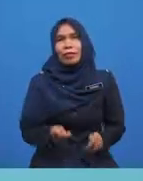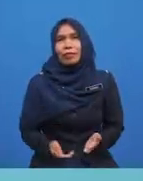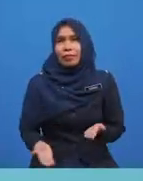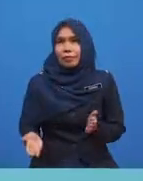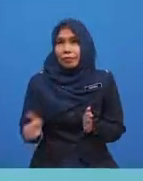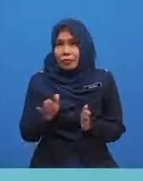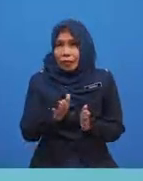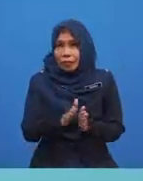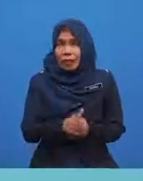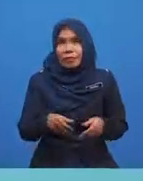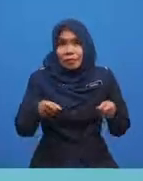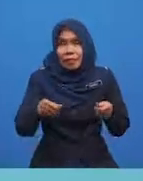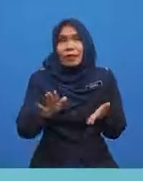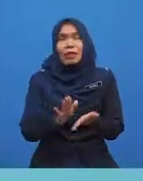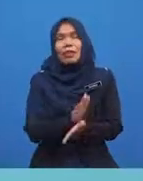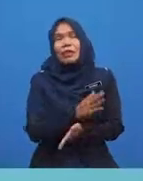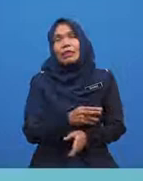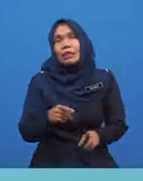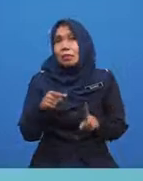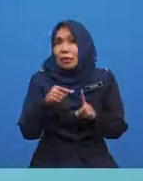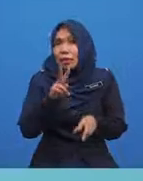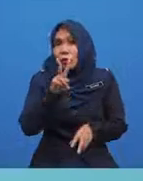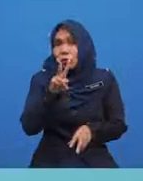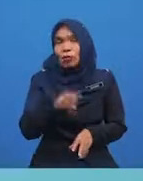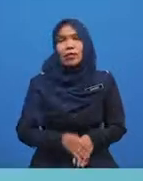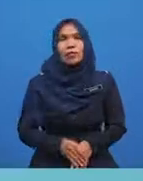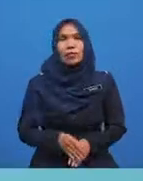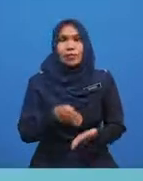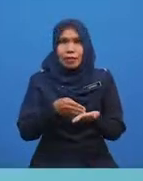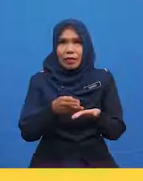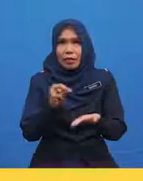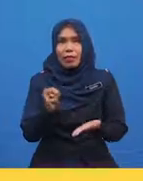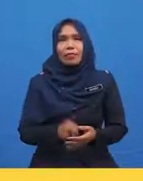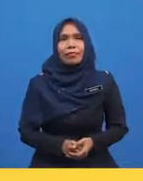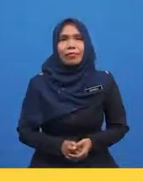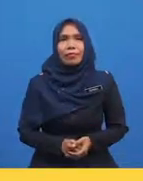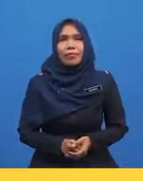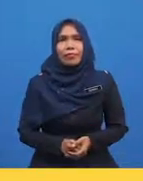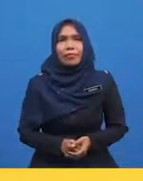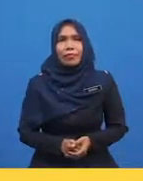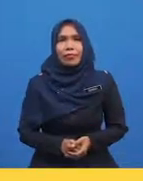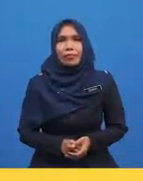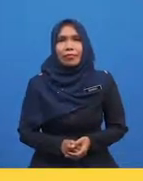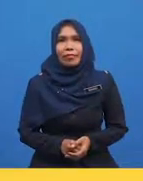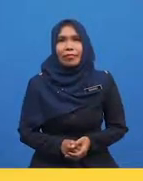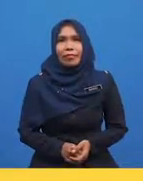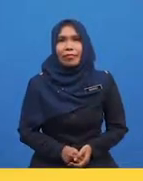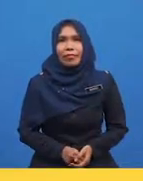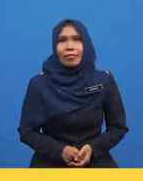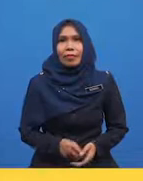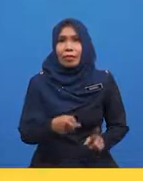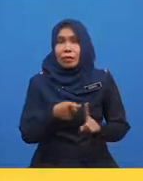kepada dua bahagian. Daripada sekeping pinggan kertas atau satu